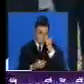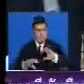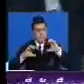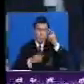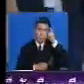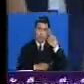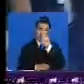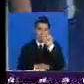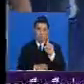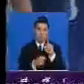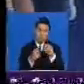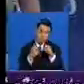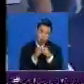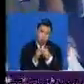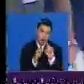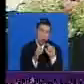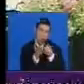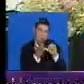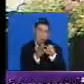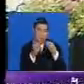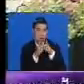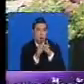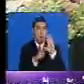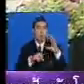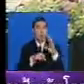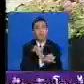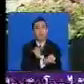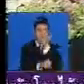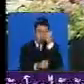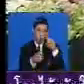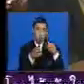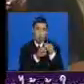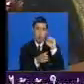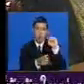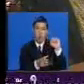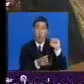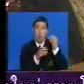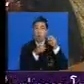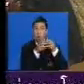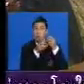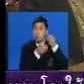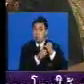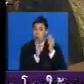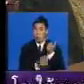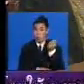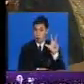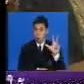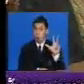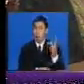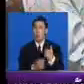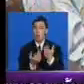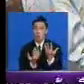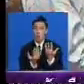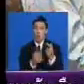ในการแก้ไขปัญหาเสถียรภาพทางการเมืองเนื่องจากไม่เพียงส.ส.พรรคประชาธิปัตย์จำนวน13คนที่ต้องรอการชี้ขาดเรื่อง